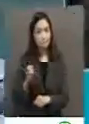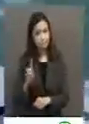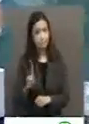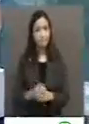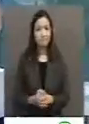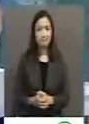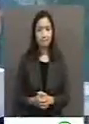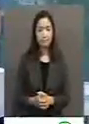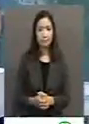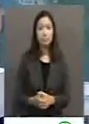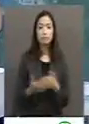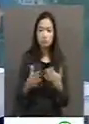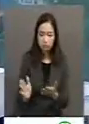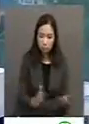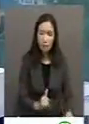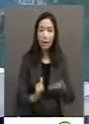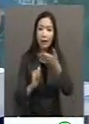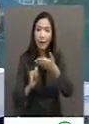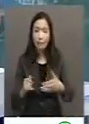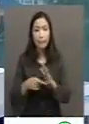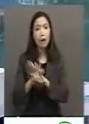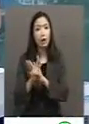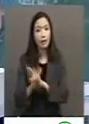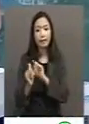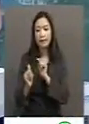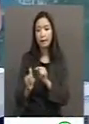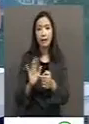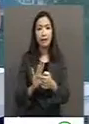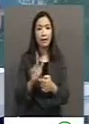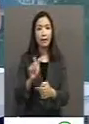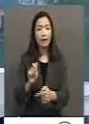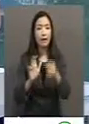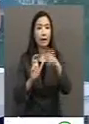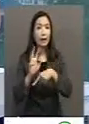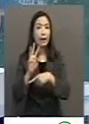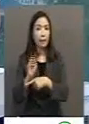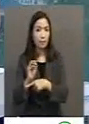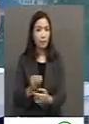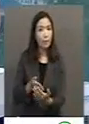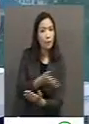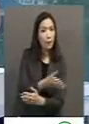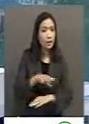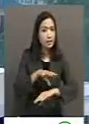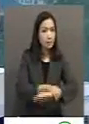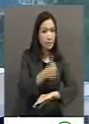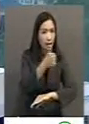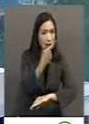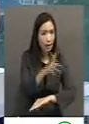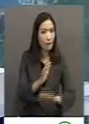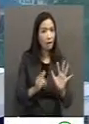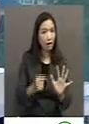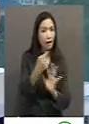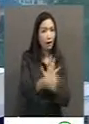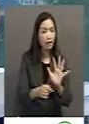และมีความคืบหน้าคดีฆ่าหันศพของน้องแอมด้วยนะคุณผู้ชมที่ก่อนหน้านี้จับกุมผู้ต้องหาได้แล้ว5คนอยู่ระหว่างควบคุมตัวฝากขังค่ะ